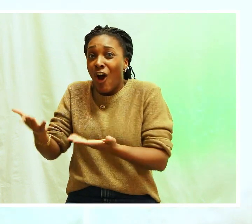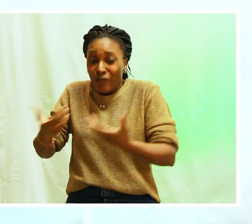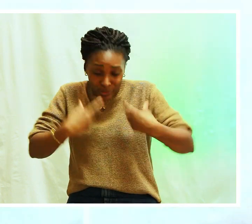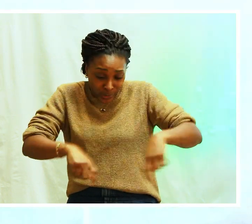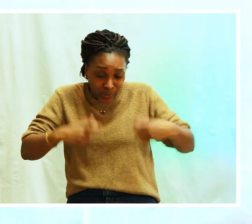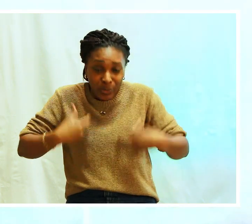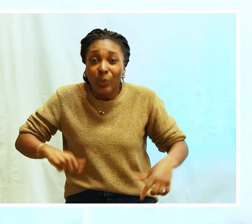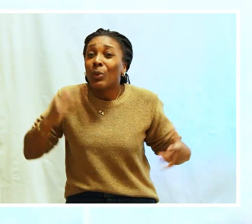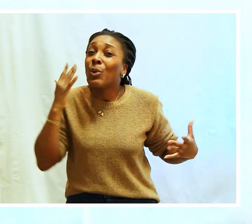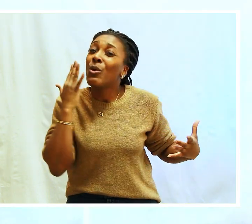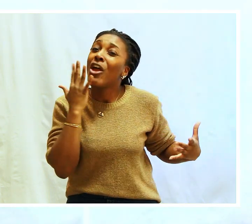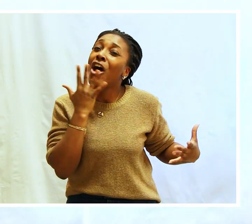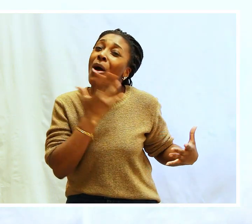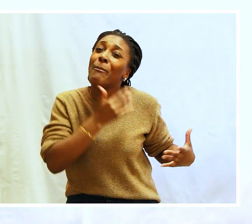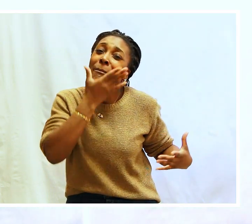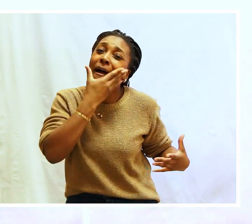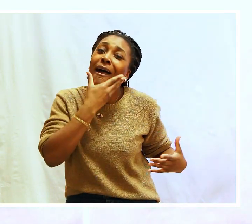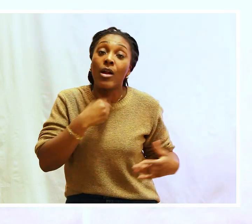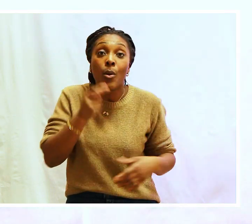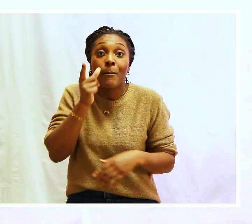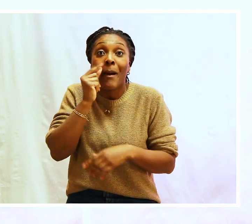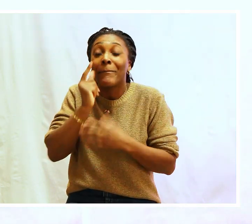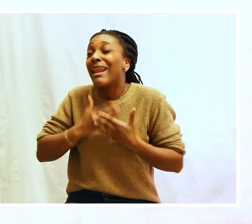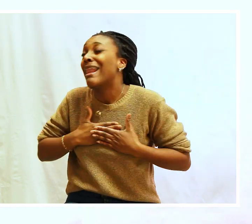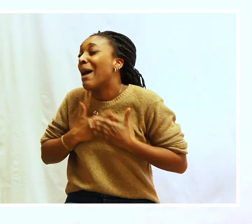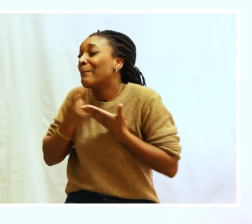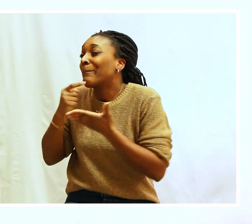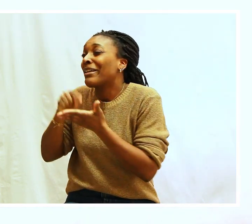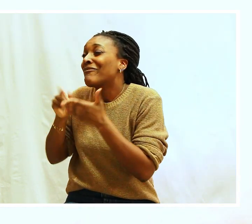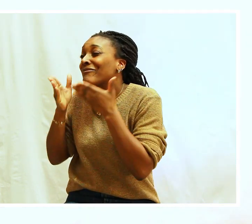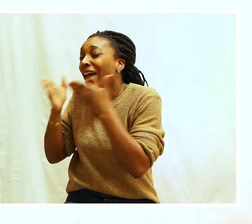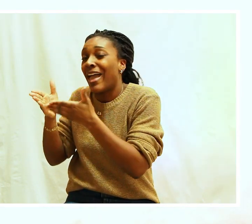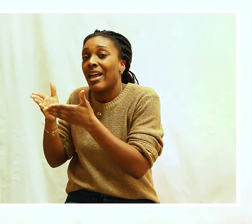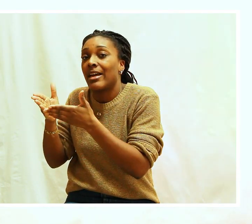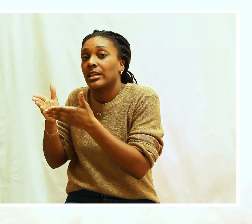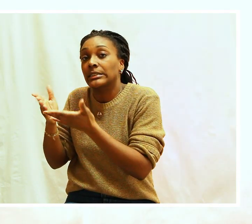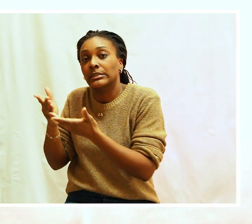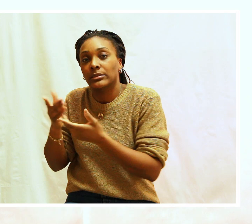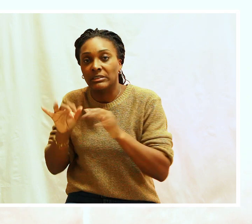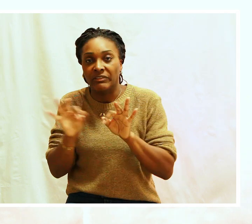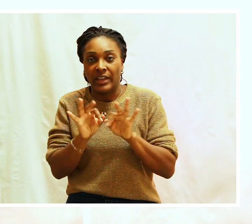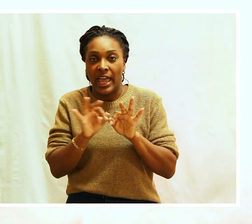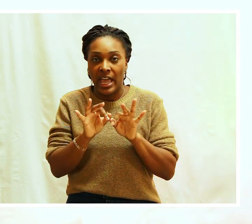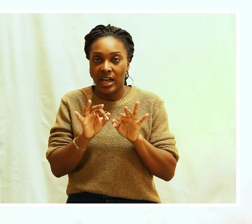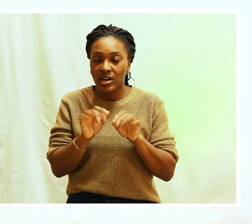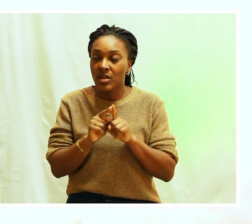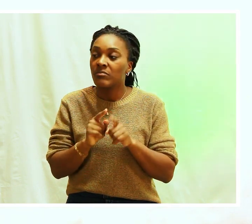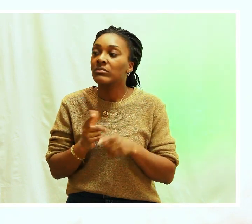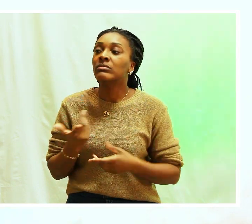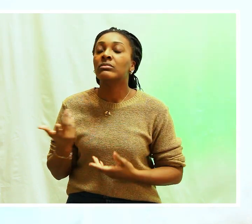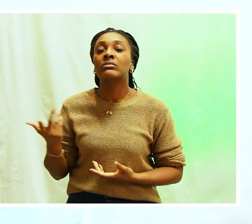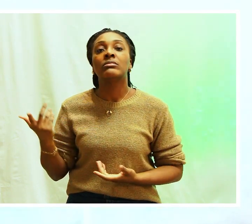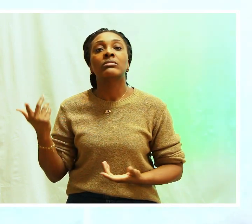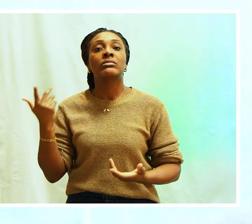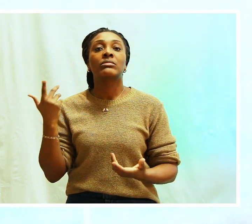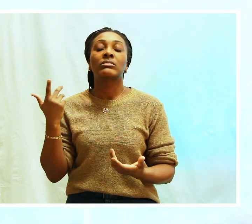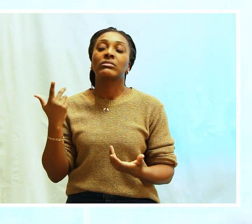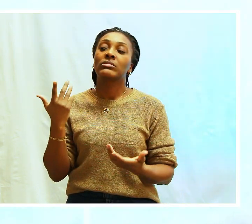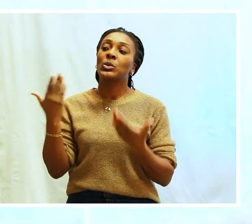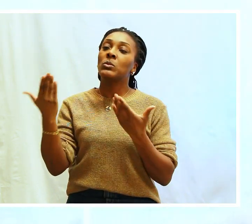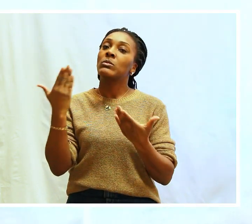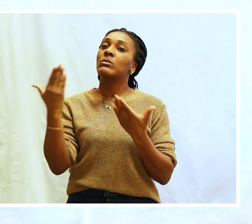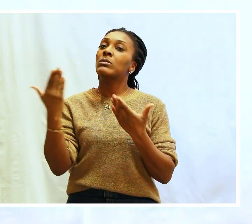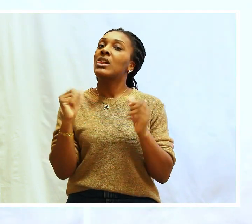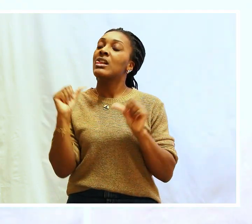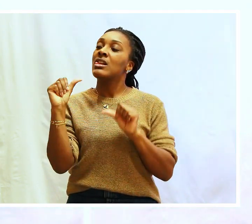plusieurs couleurs. Le père l'aime, la Bible nous le dit, plus que tous. Donc il y a quelque chose qui se passe dans leur cœur, ils font une comparaison. Et dans cette comparaison, il y a de